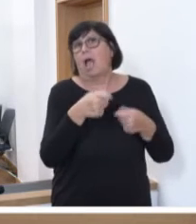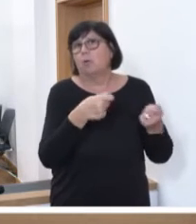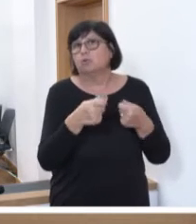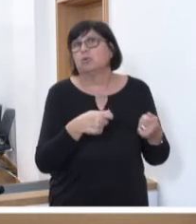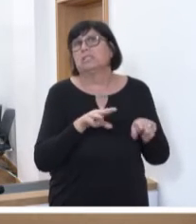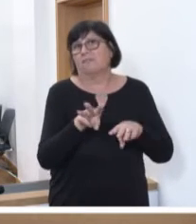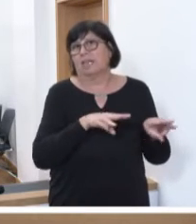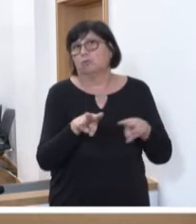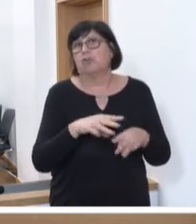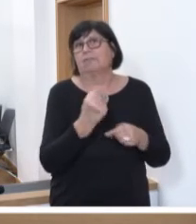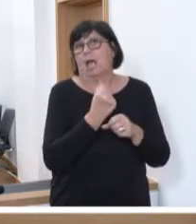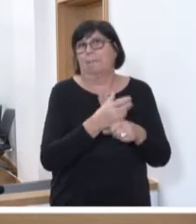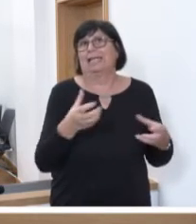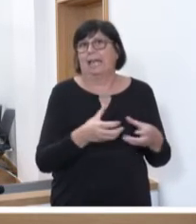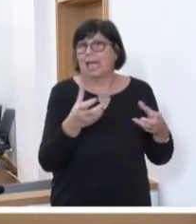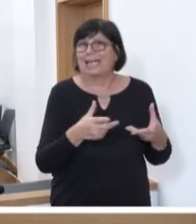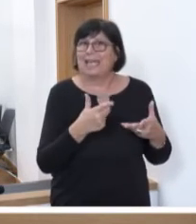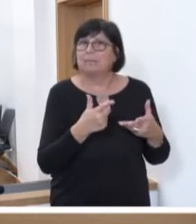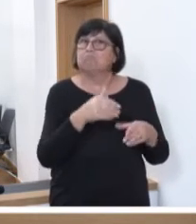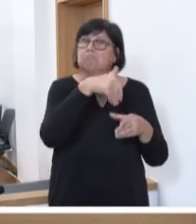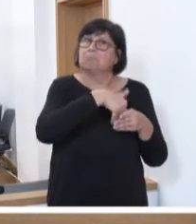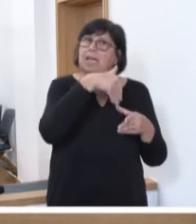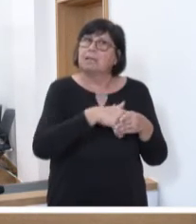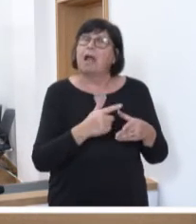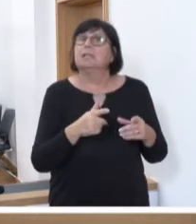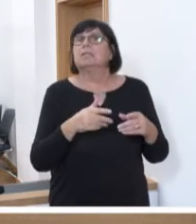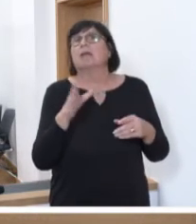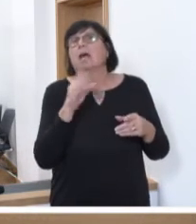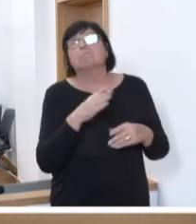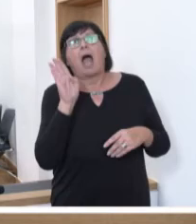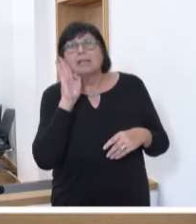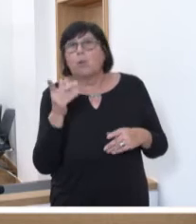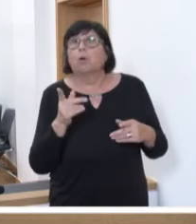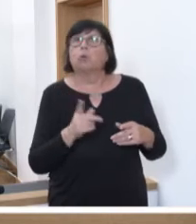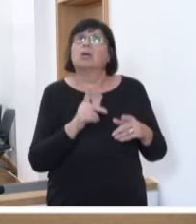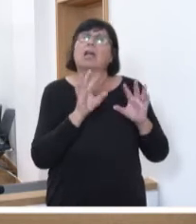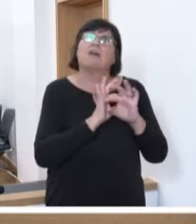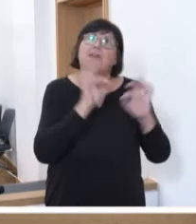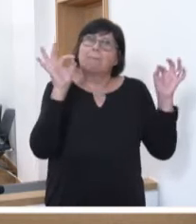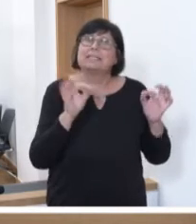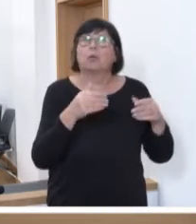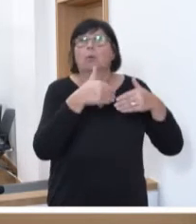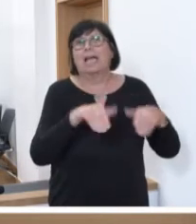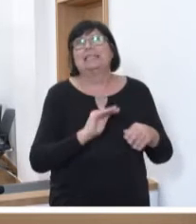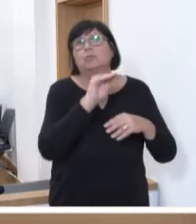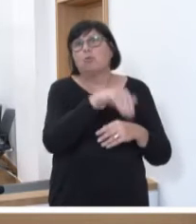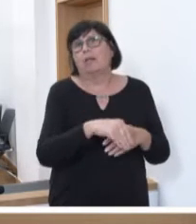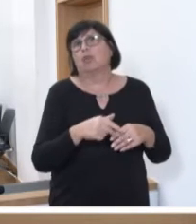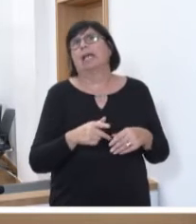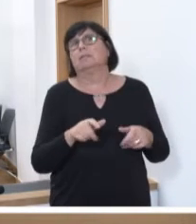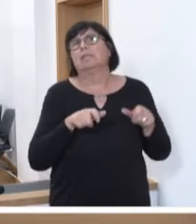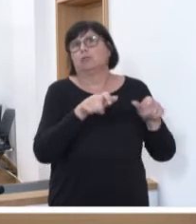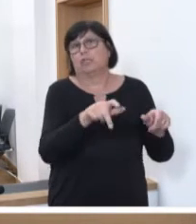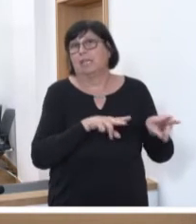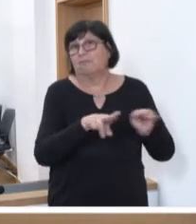Arbeit, Energie und Verkehr statt. Gegenstand der Sitzung war unter anderem eine Anhörung zur Verbesserung des grenzüberschreitenden Schienenverkehrs.